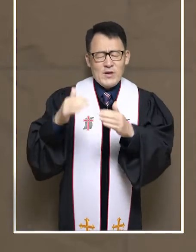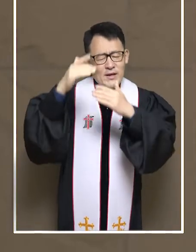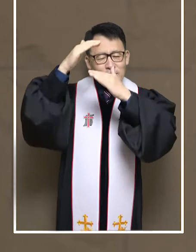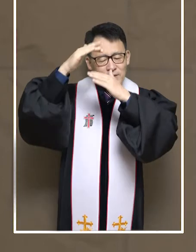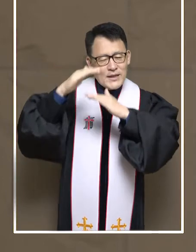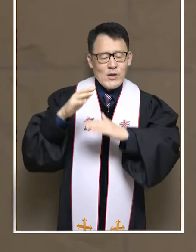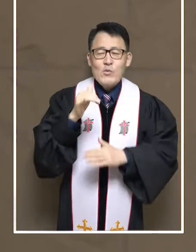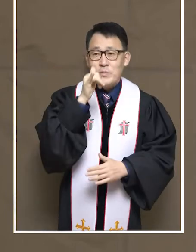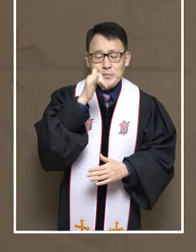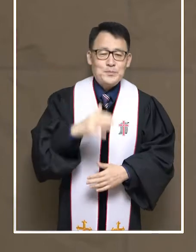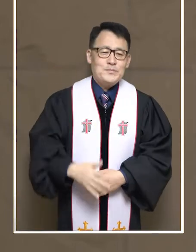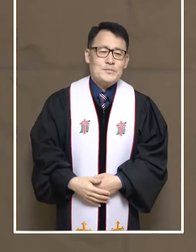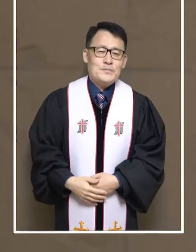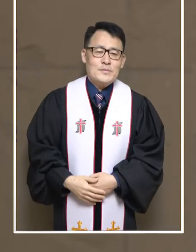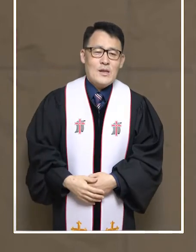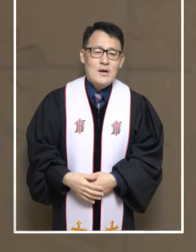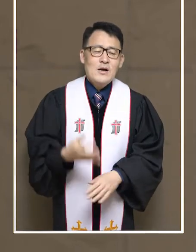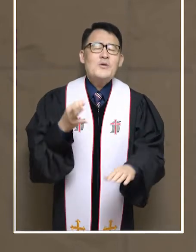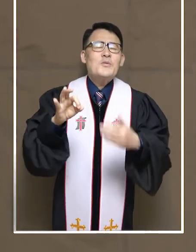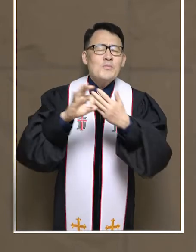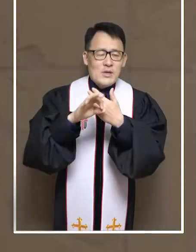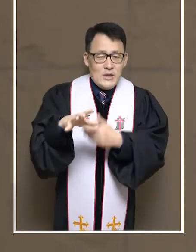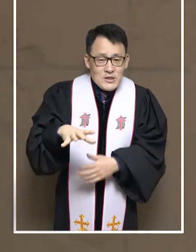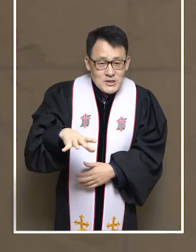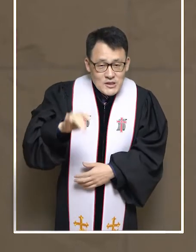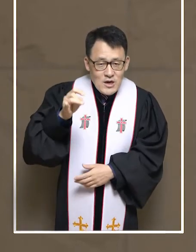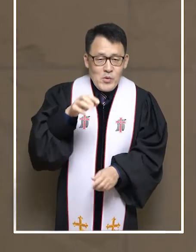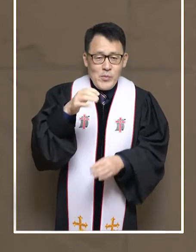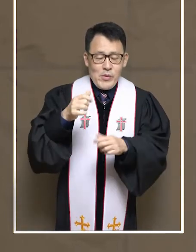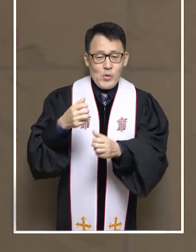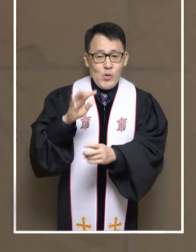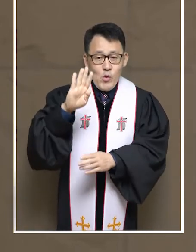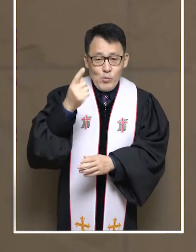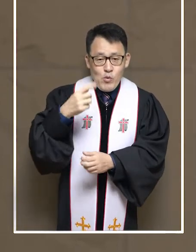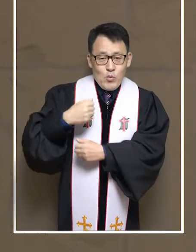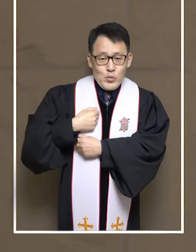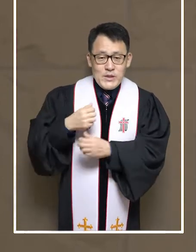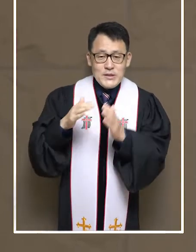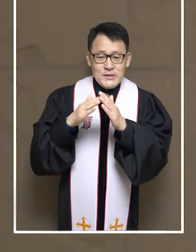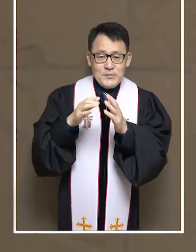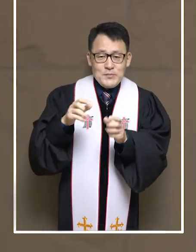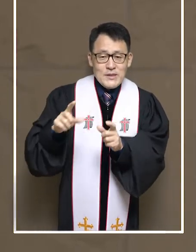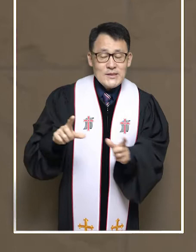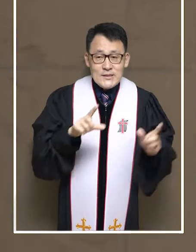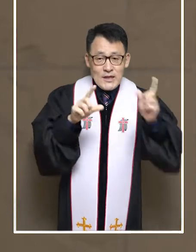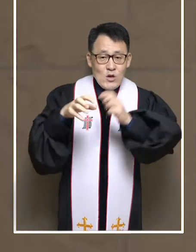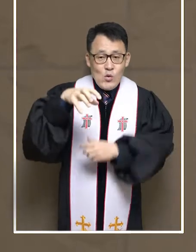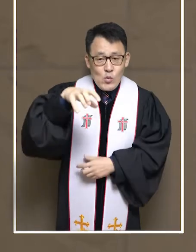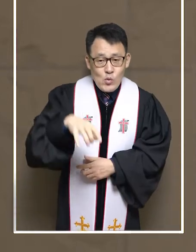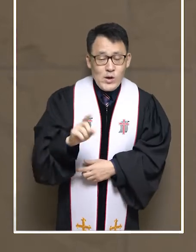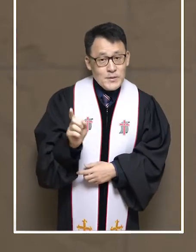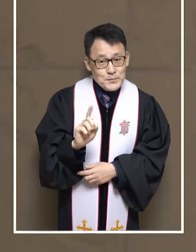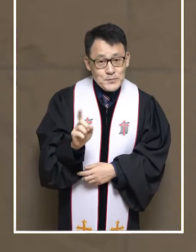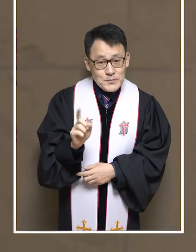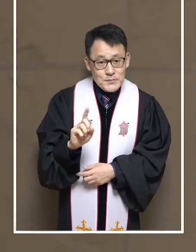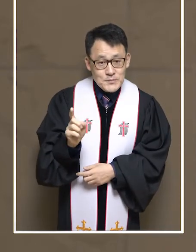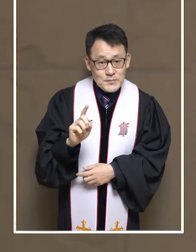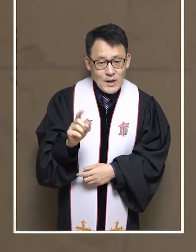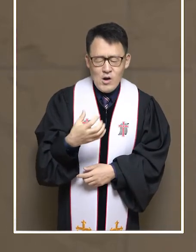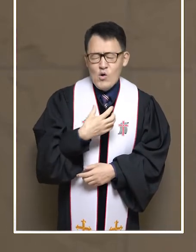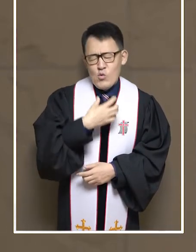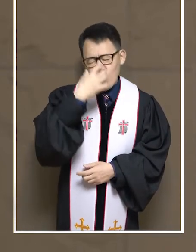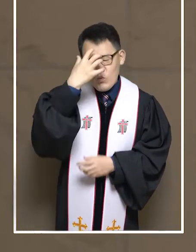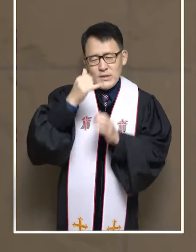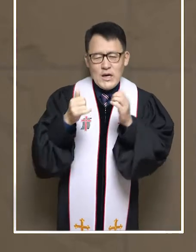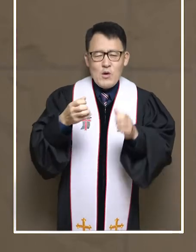그의 삶의 과정입니다. 그러면 그가 처음 시작한 보디발의 집은 그에게 어떤 곳이었을까요?